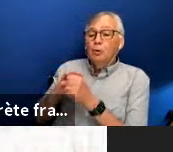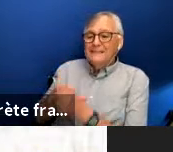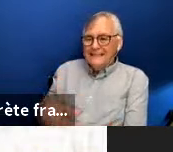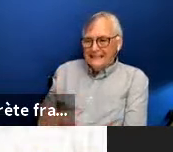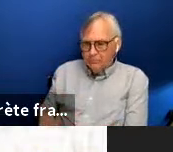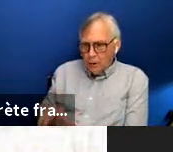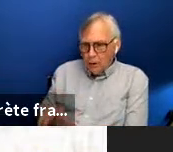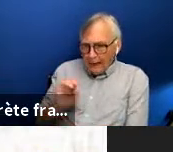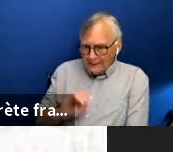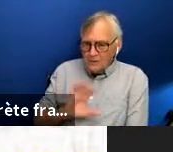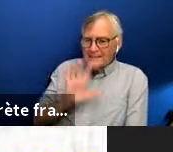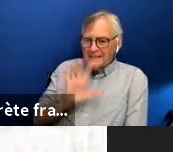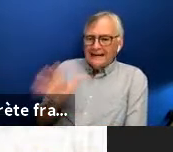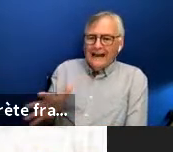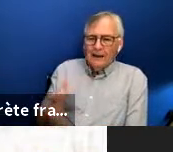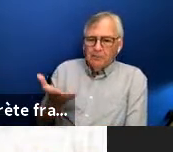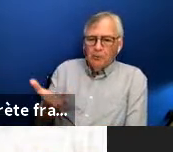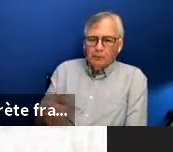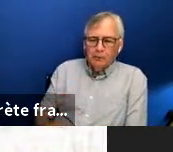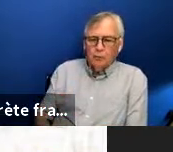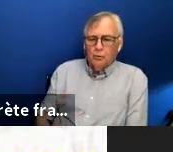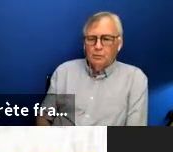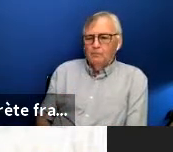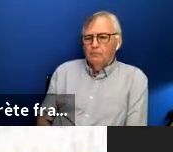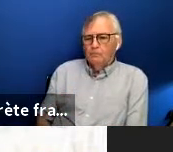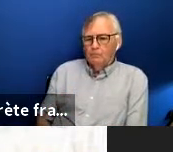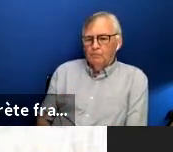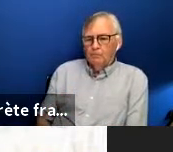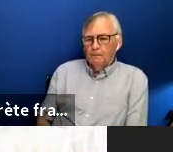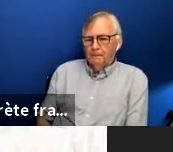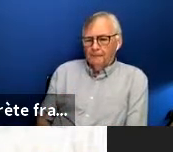appelle de l'audisme. Est-ce que c'est clair pour vous?